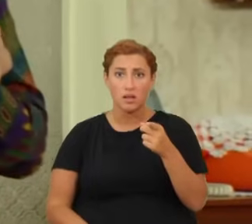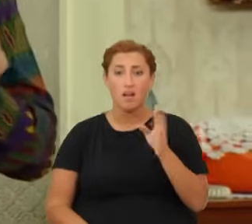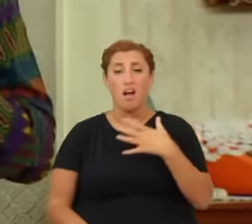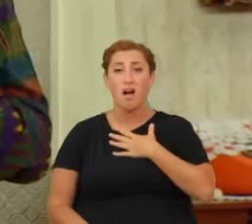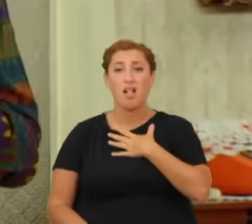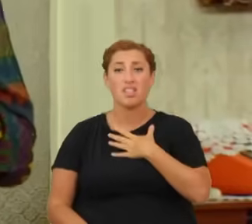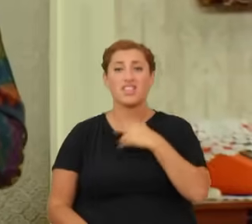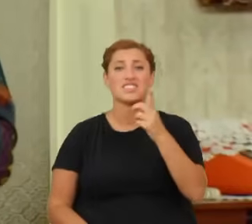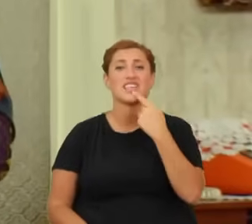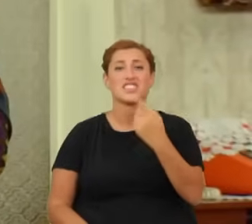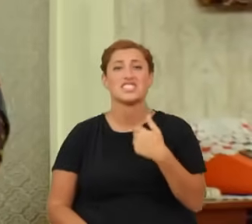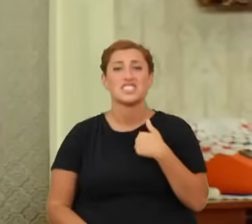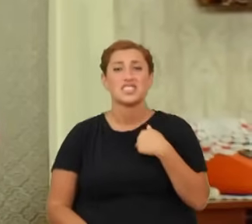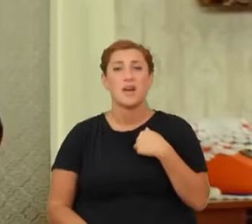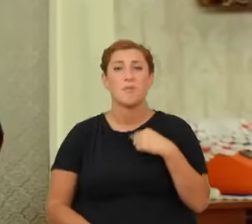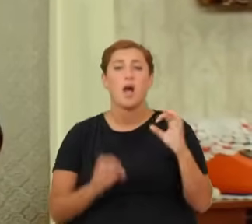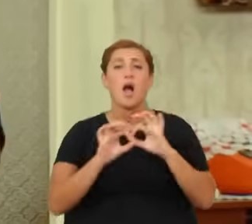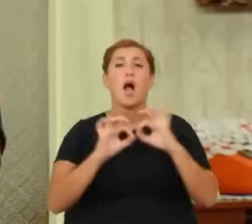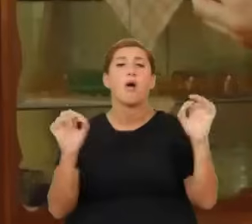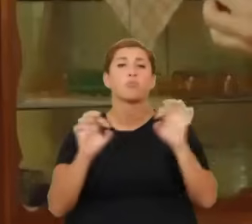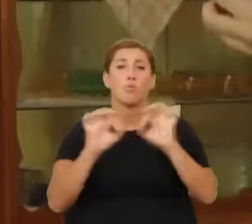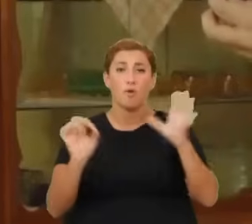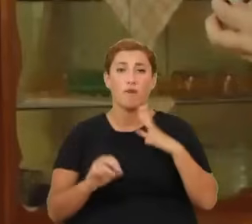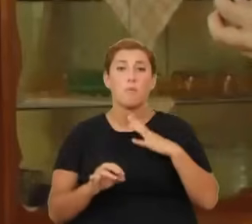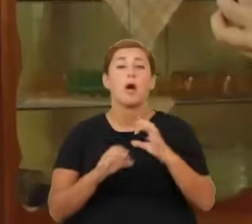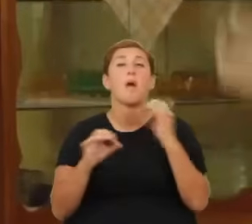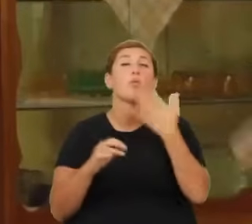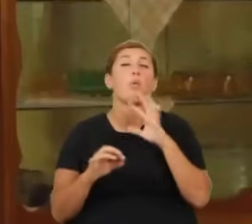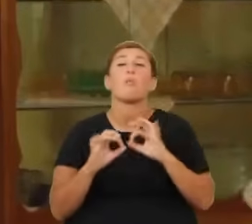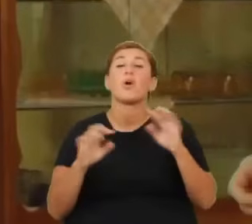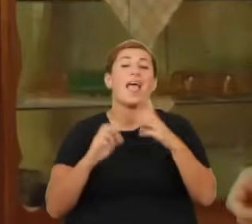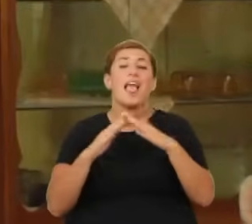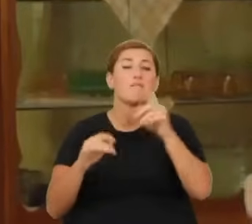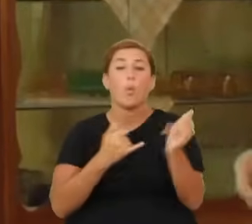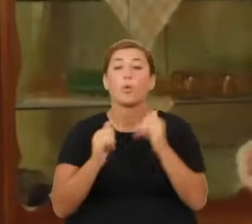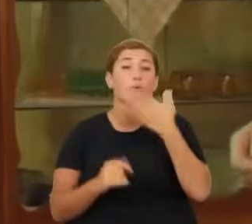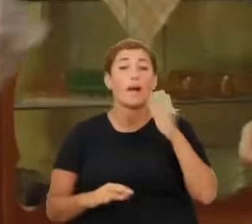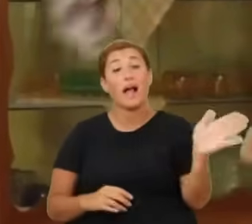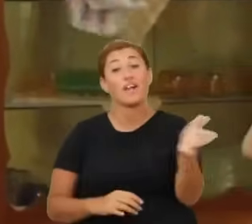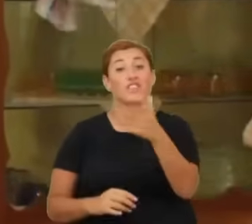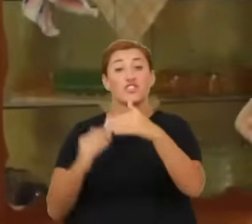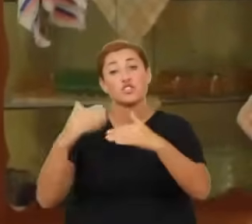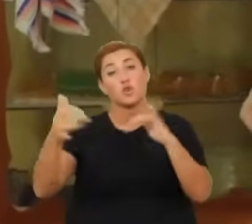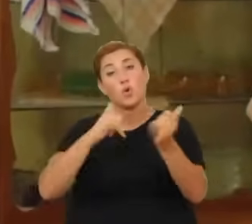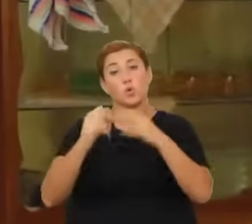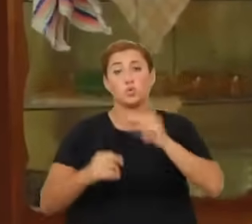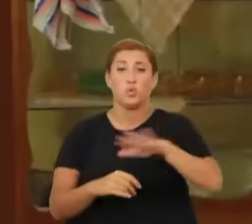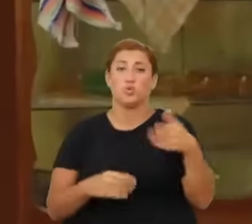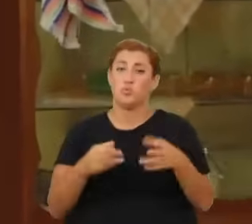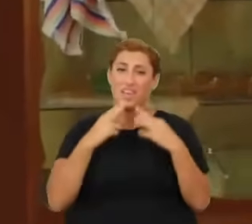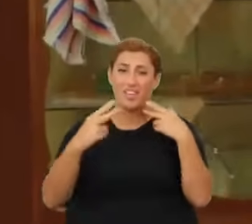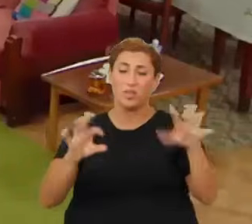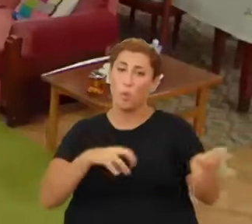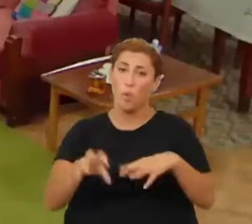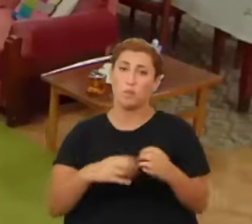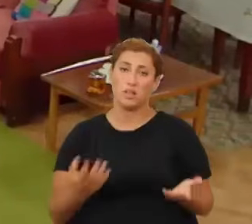Hala, şey diyeceğim ya. Böyle kablo borusu var mı? Kablo da yok, boru da yok. Bu evde oyun oynamak da yok. Hadi onlar git dışarıda oyna çocuğum. Bu kağıtları